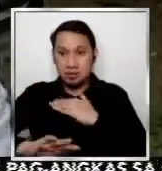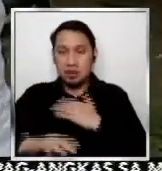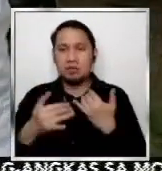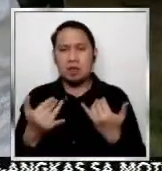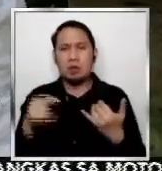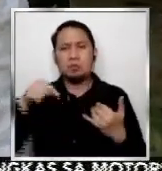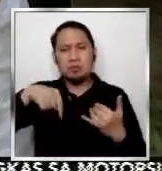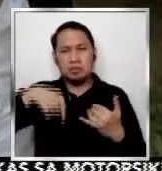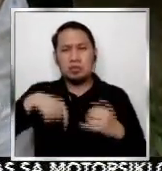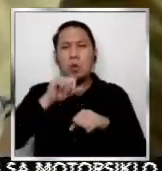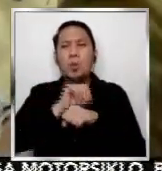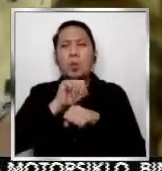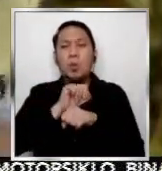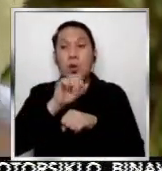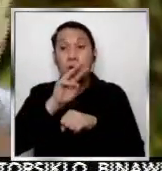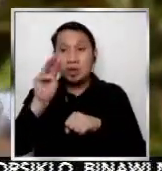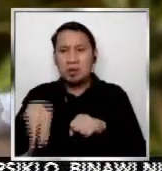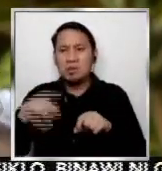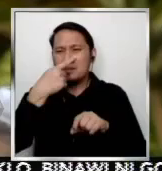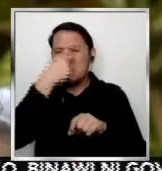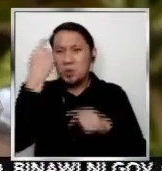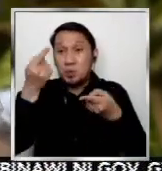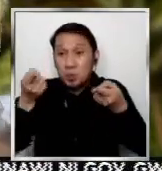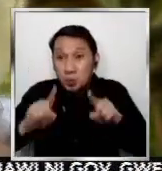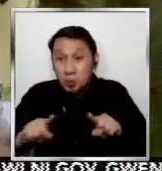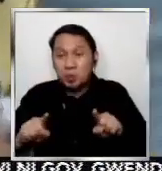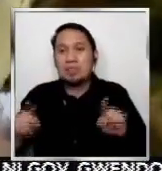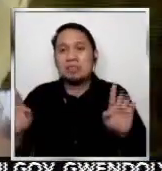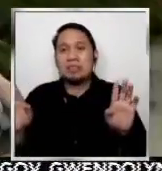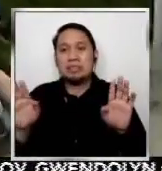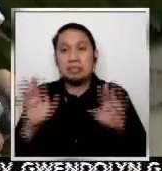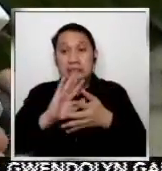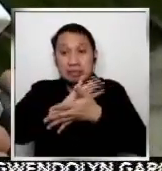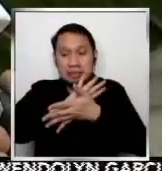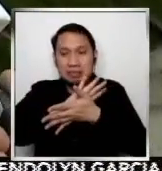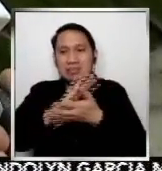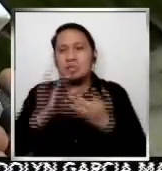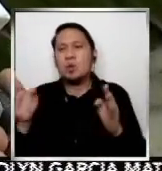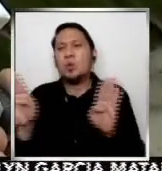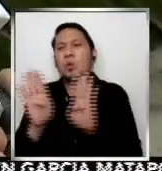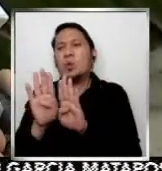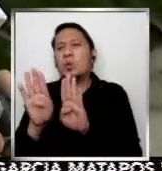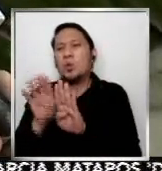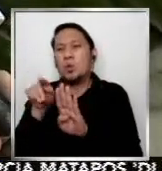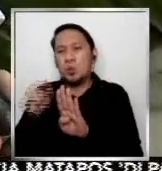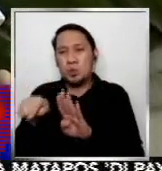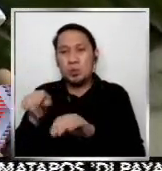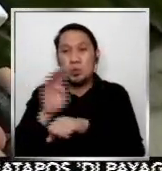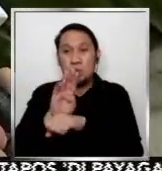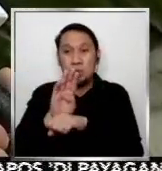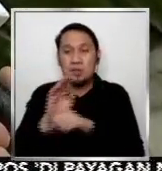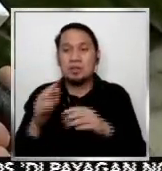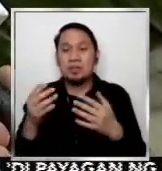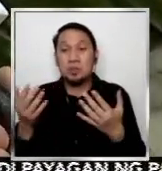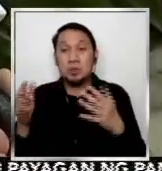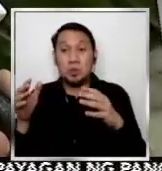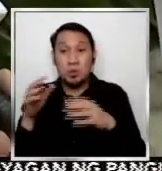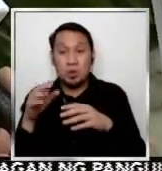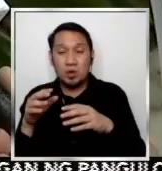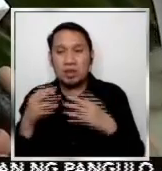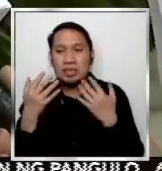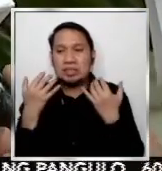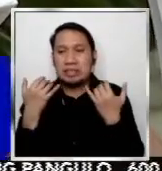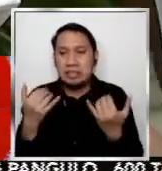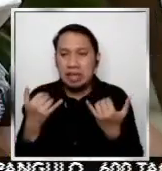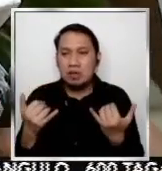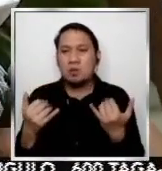pero dahil sa pandemya ay nagsara na rin ang pinagtatrabahuhan niya. Mahirap po yung buhay po dito na kung dito po ako abutan ng